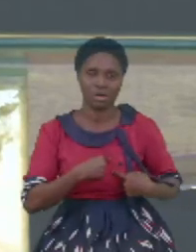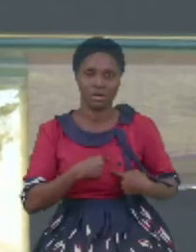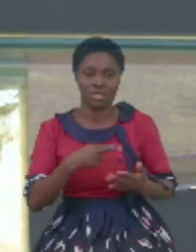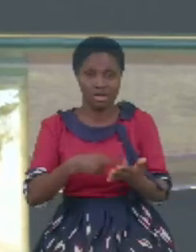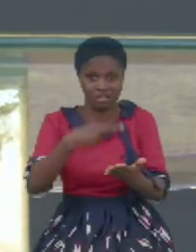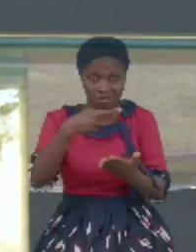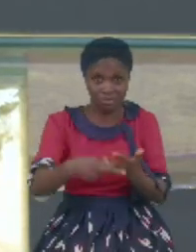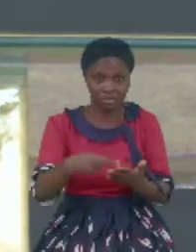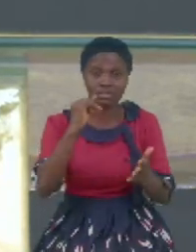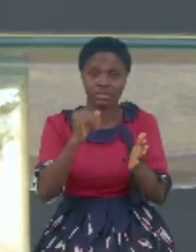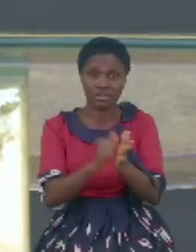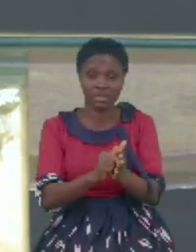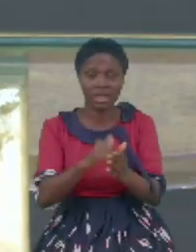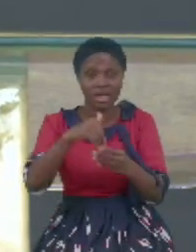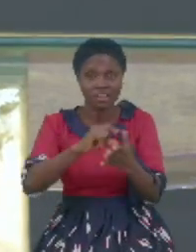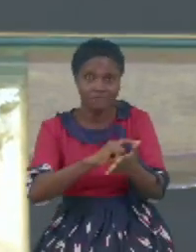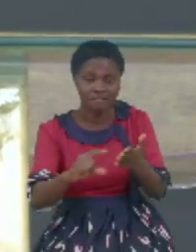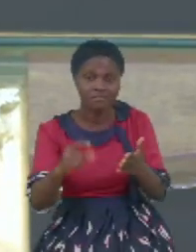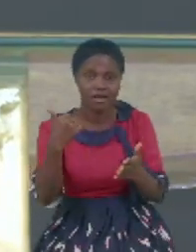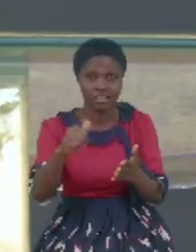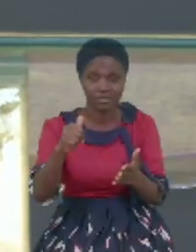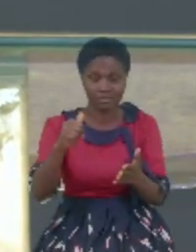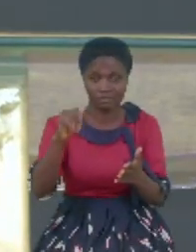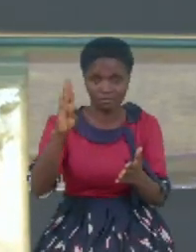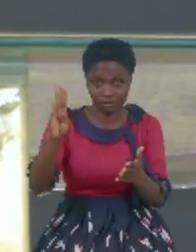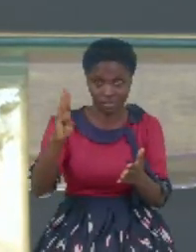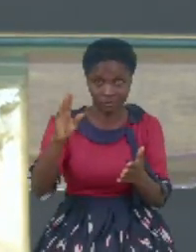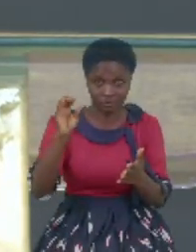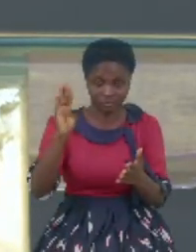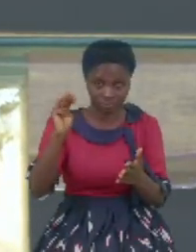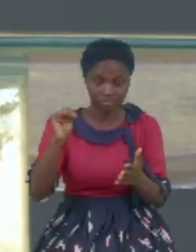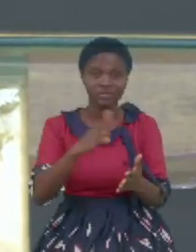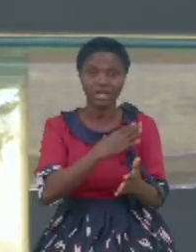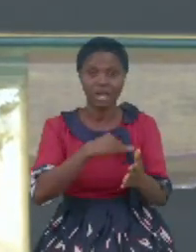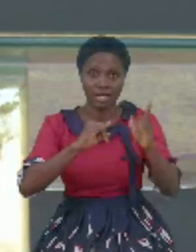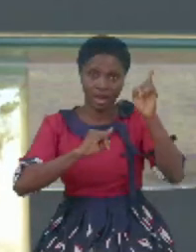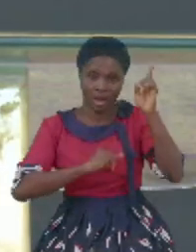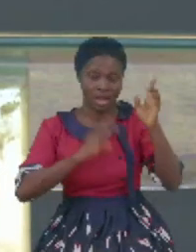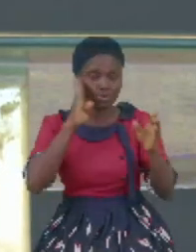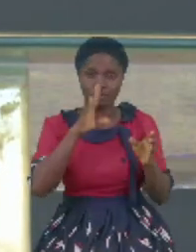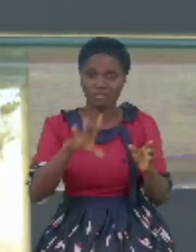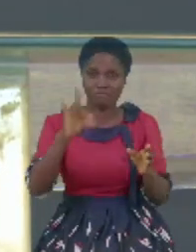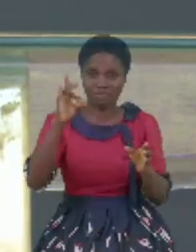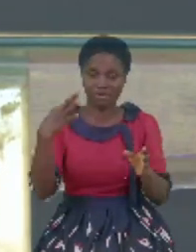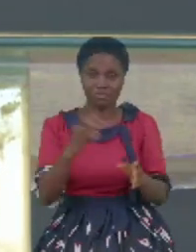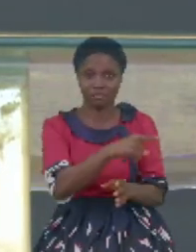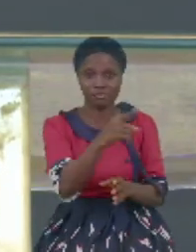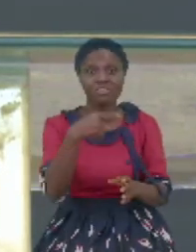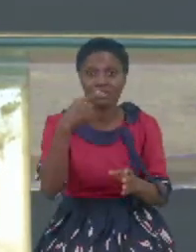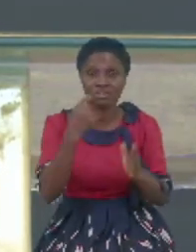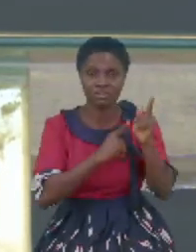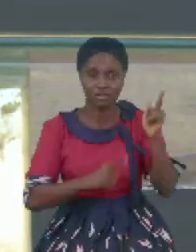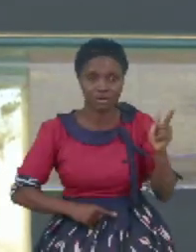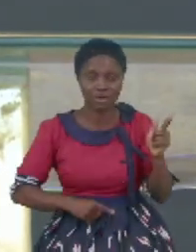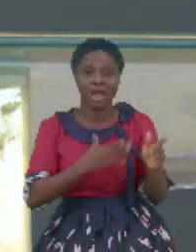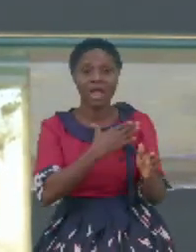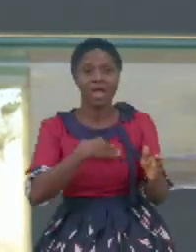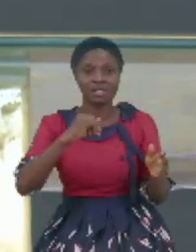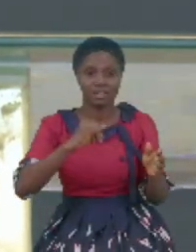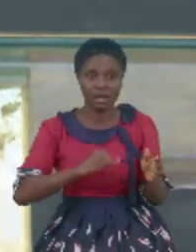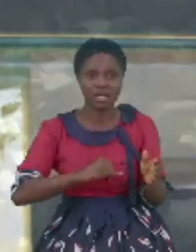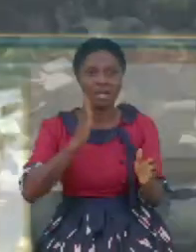Quel en est le résultat? Verset 14. Je me laisserai trouver par vous, dit l'Éternel, et je ramènerai